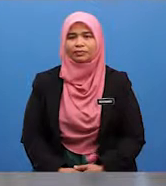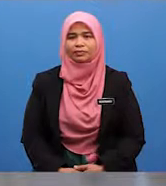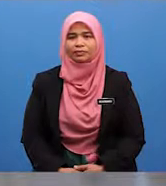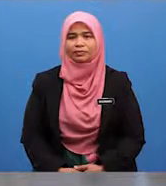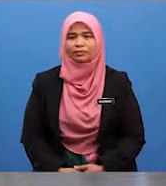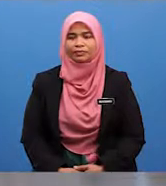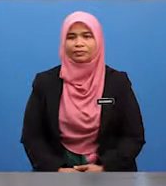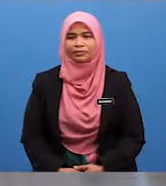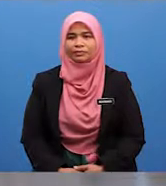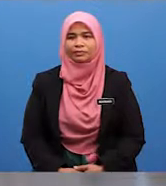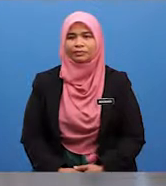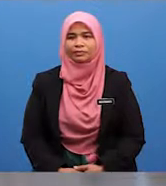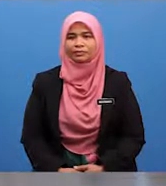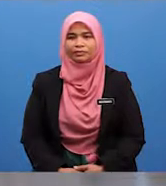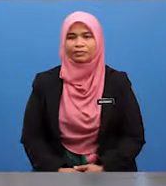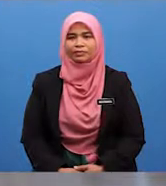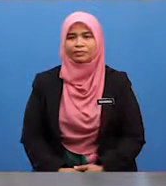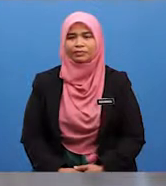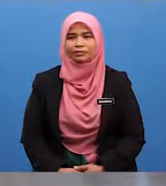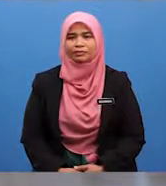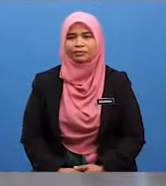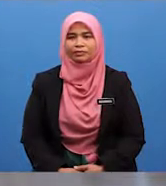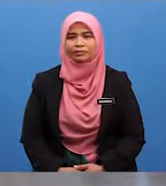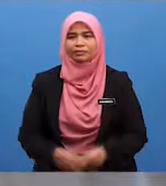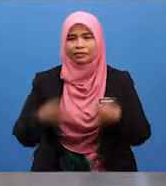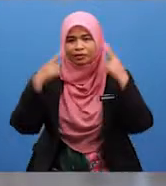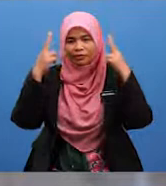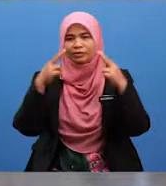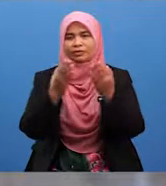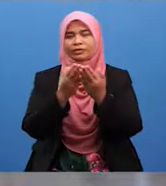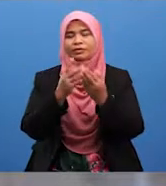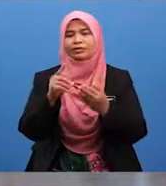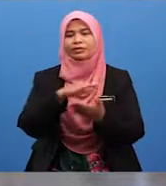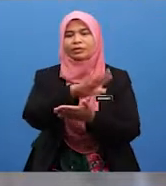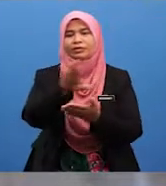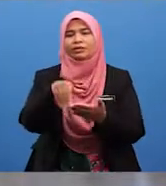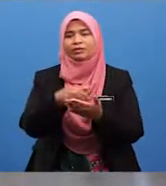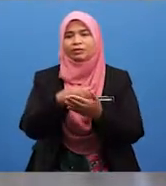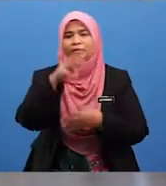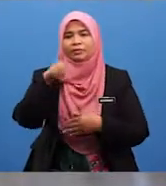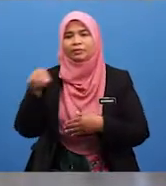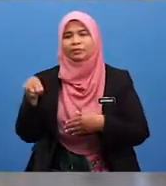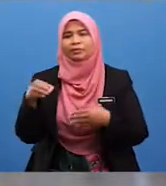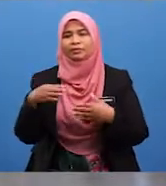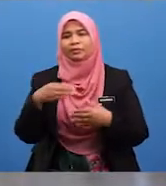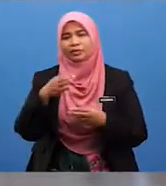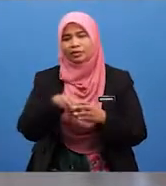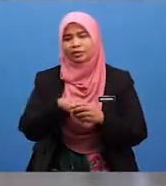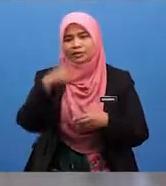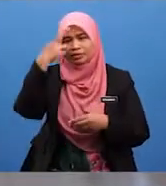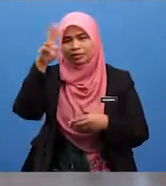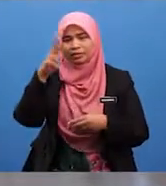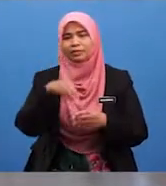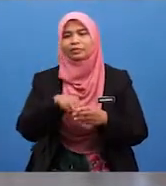ashabihi ajmain. Amma ba'. Ustazah doakan semua murid-murid dalam rahmat dan kasih